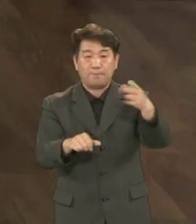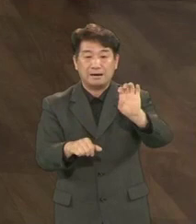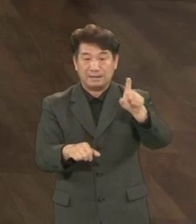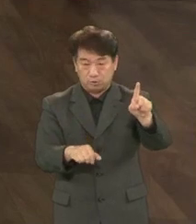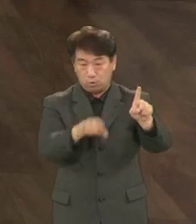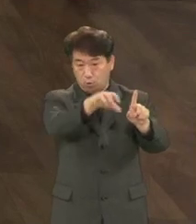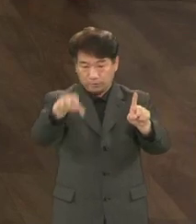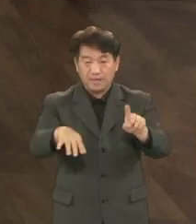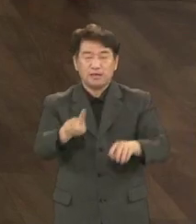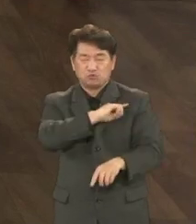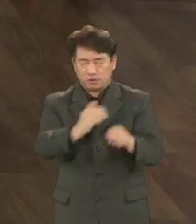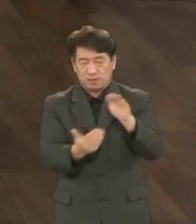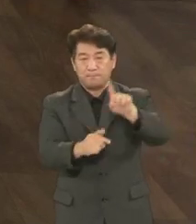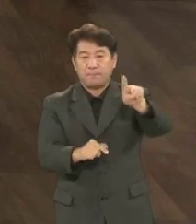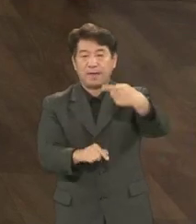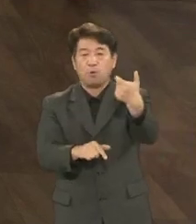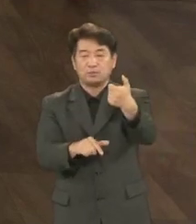곳에 최대 150만원을 지급합니다